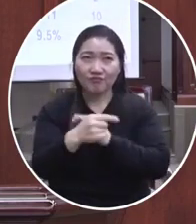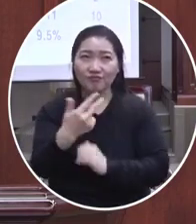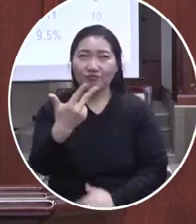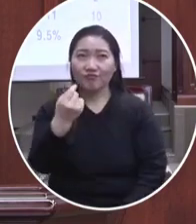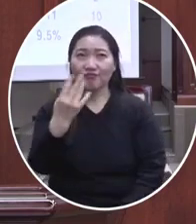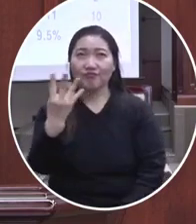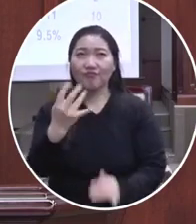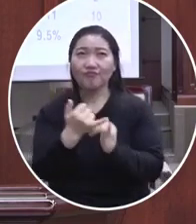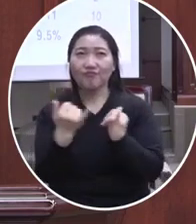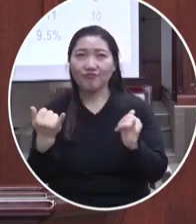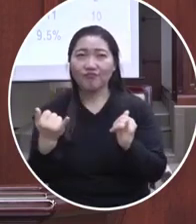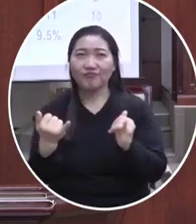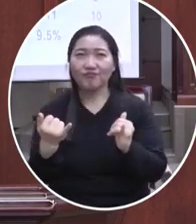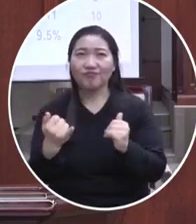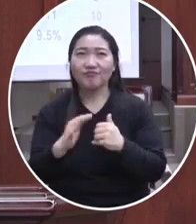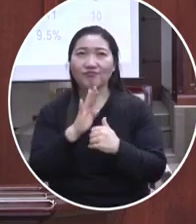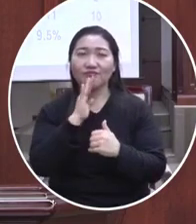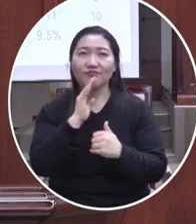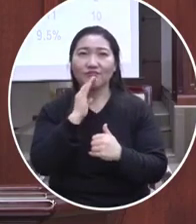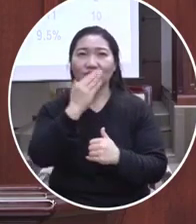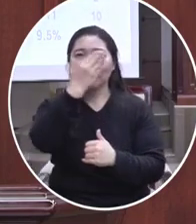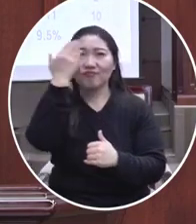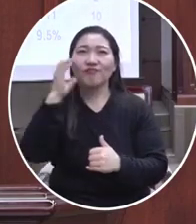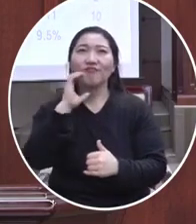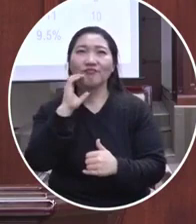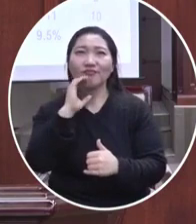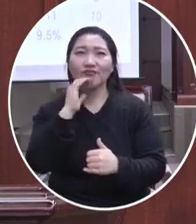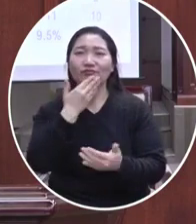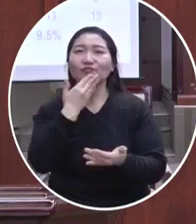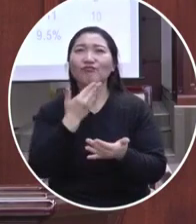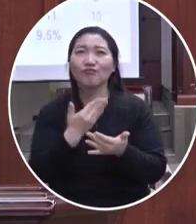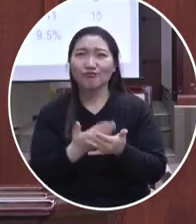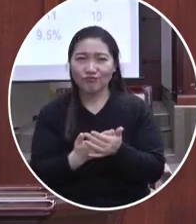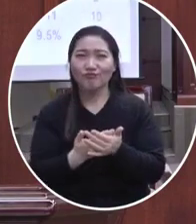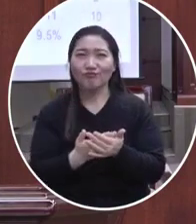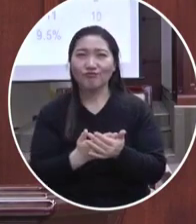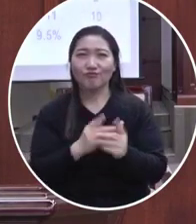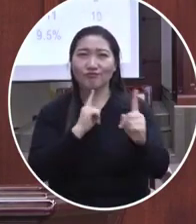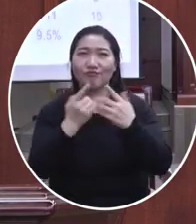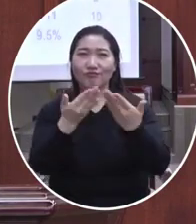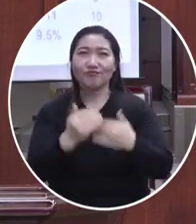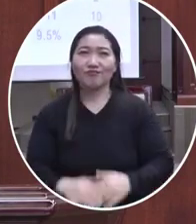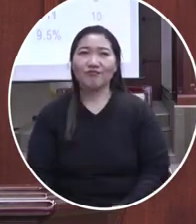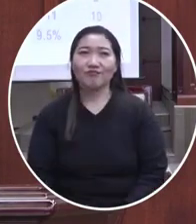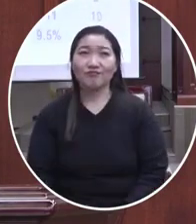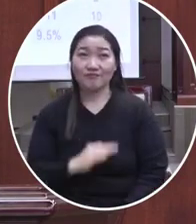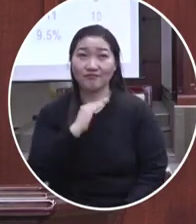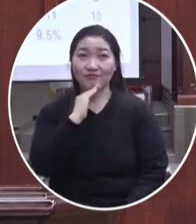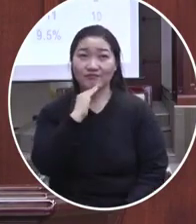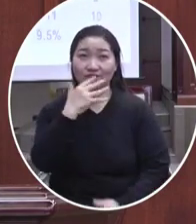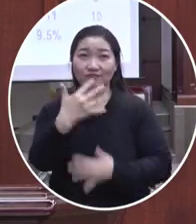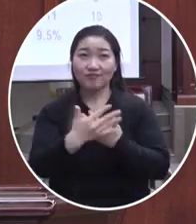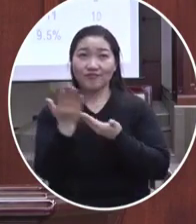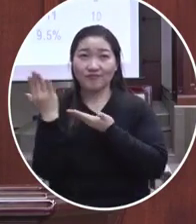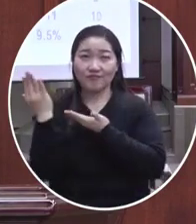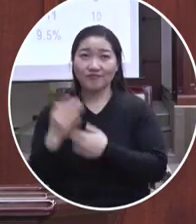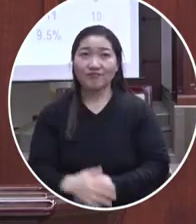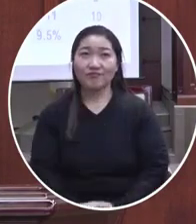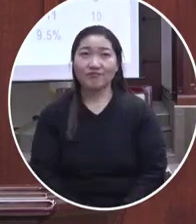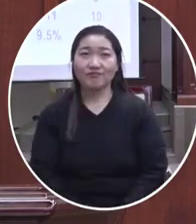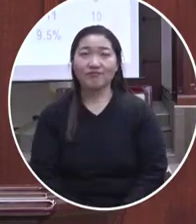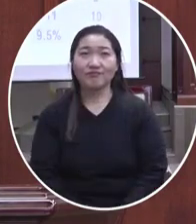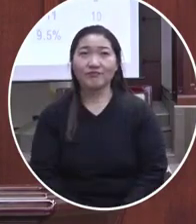관람객 7만 4천 명을 동원한 명실상부 청춘 카페의 주요 컨텐츠라고 할 수 있습니다. 잠시